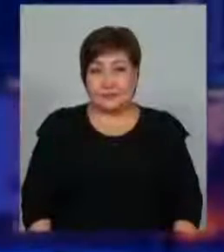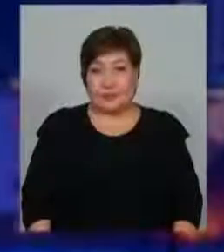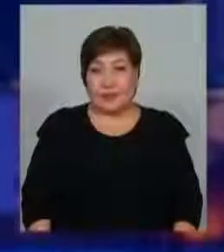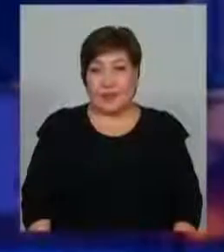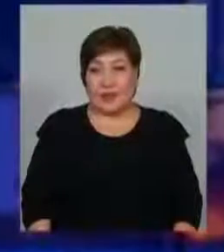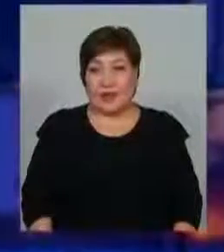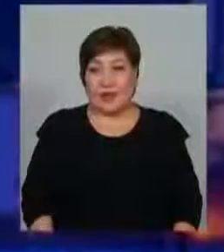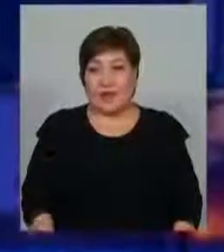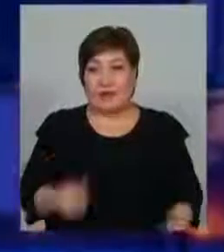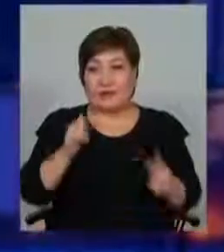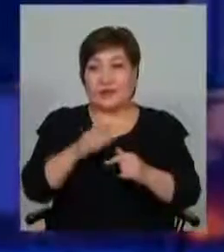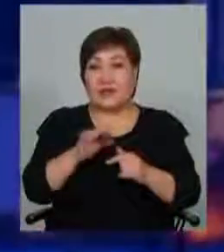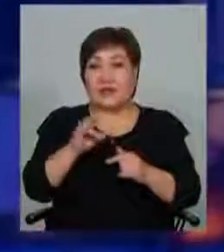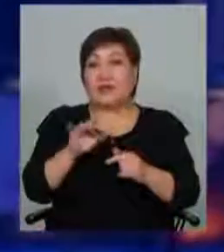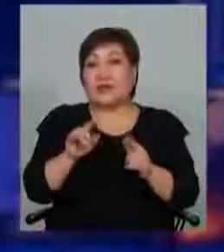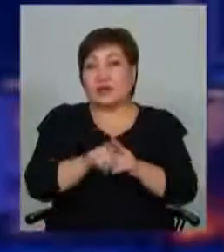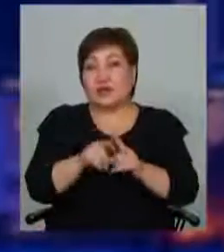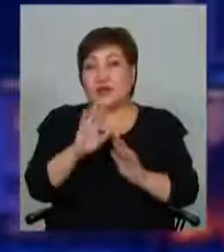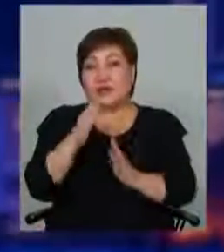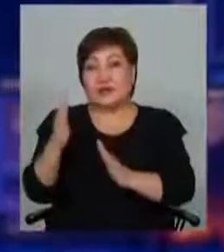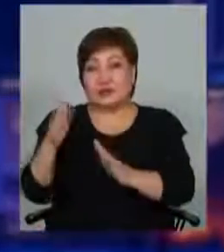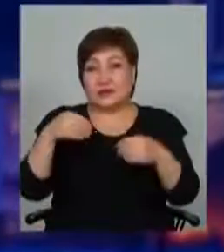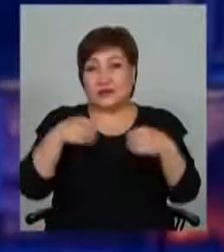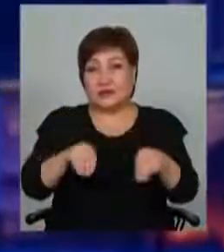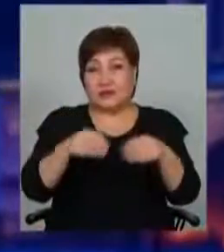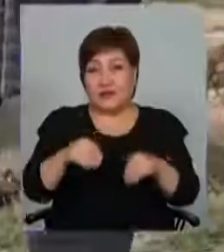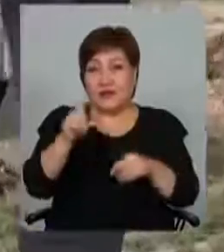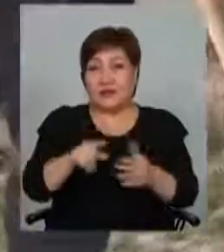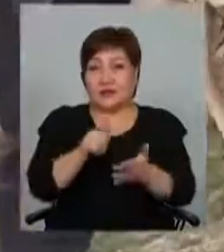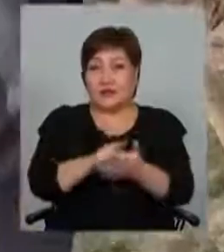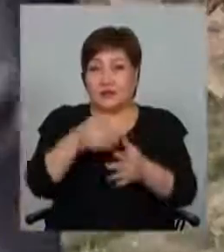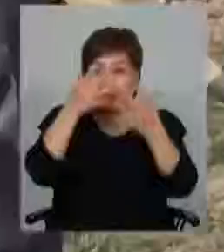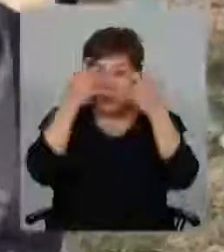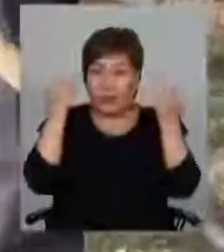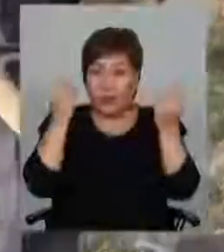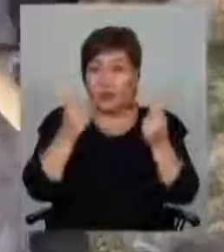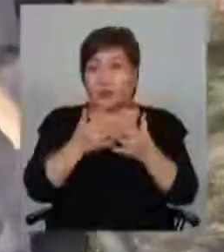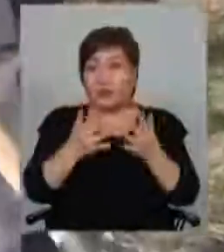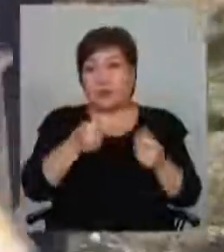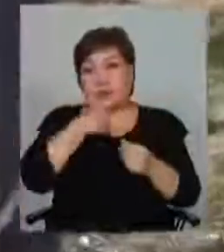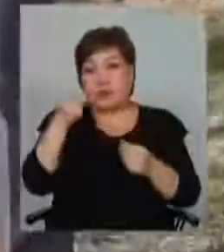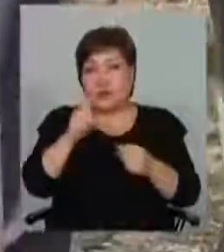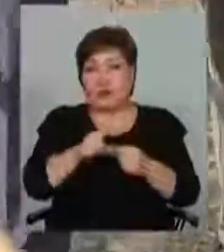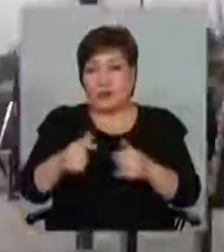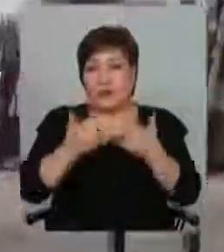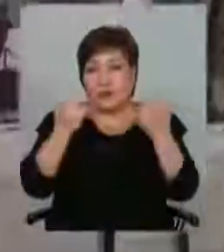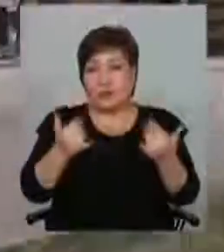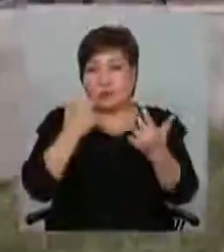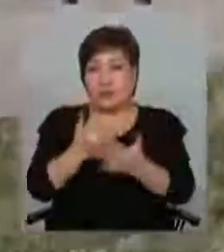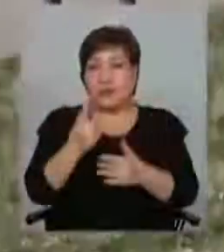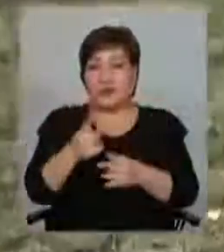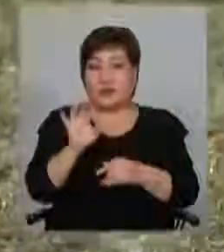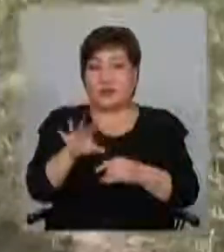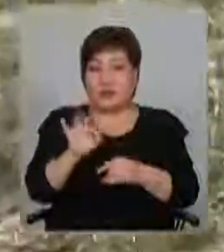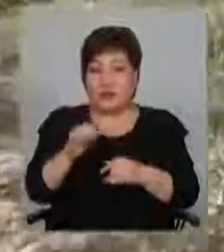Қарттар айлық акциясы аясында бүгін ағаш түптері егілді. Адамдық парызды ұмытпай үлкендерге құрмет көрсету үшін елімізде 1 қазан қарттар күні